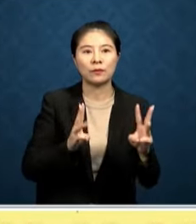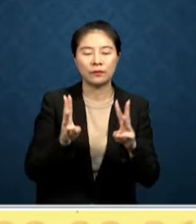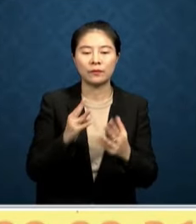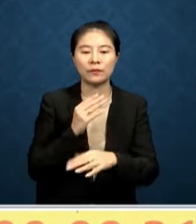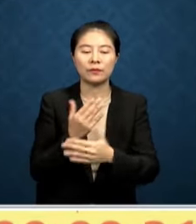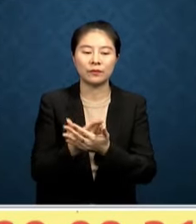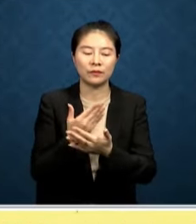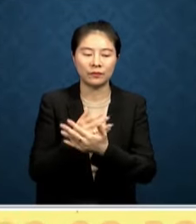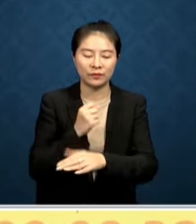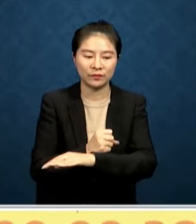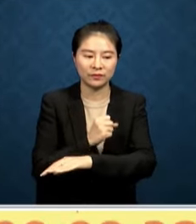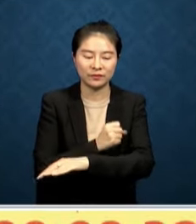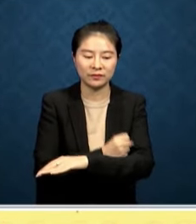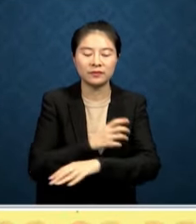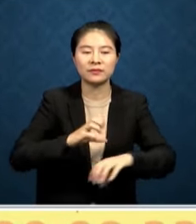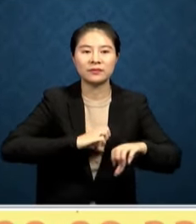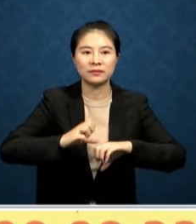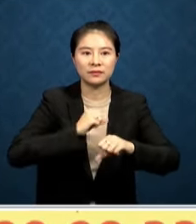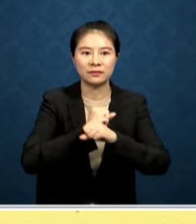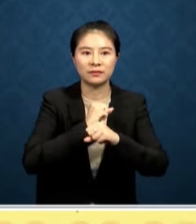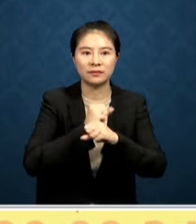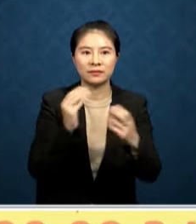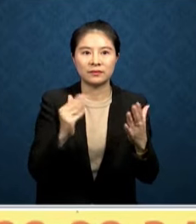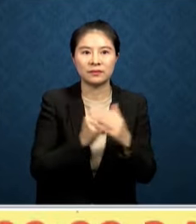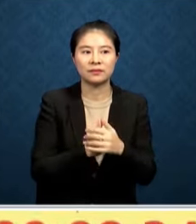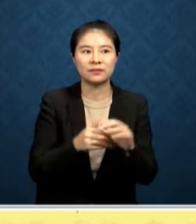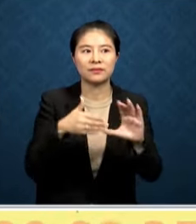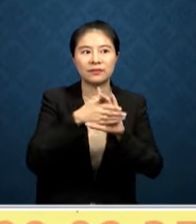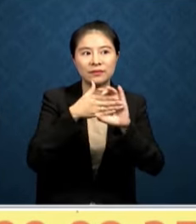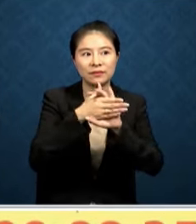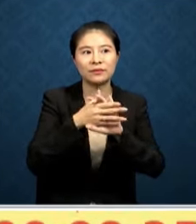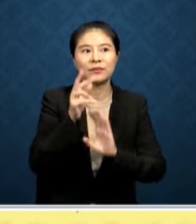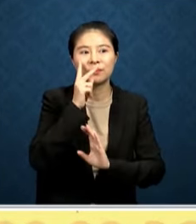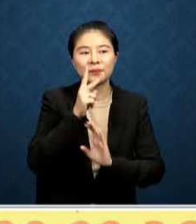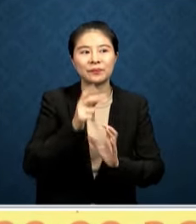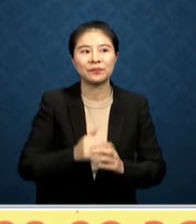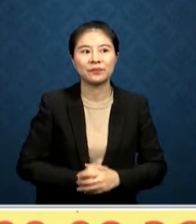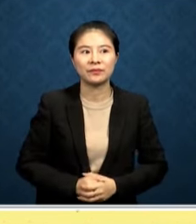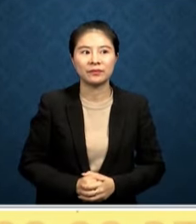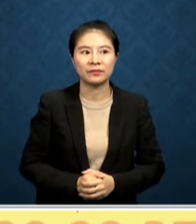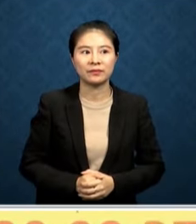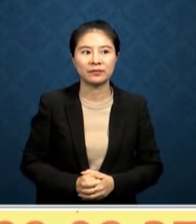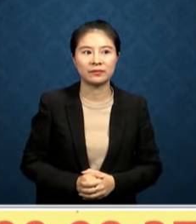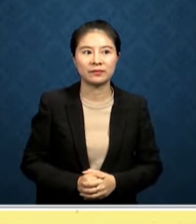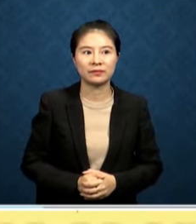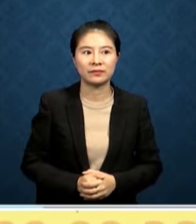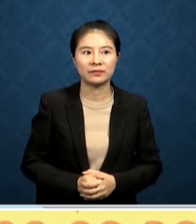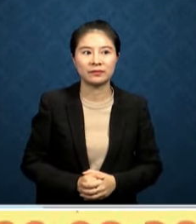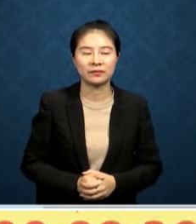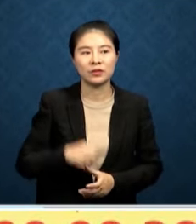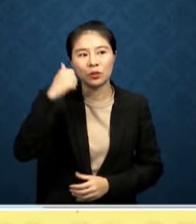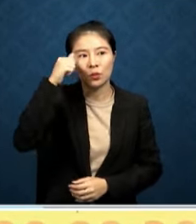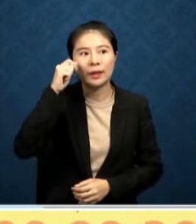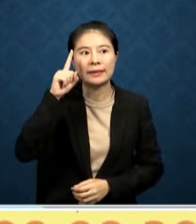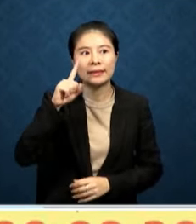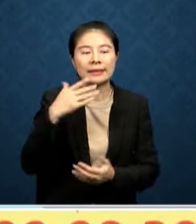ว่าจะดำเนินการอย่างไรไม่แน่ใจว่ามีสไลด์สุดท้ายไหมครับท่านเองเนี่ยฮะนอกจาก400บา